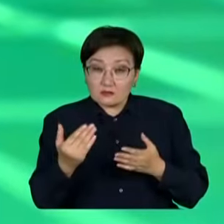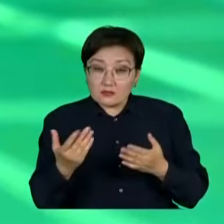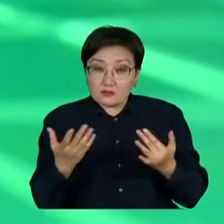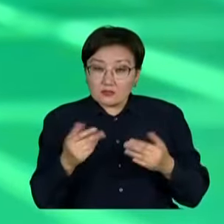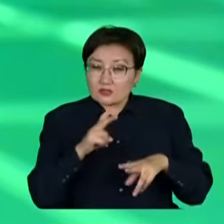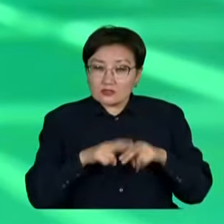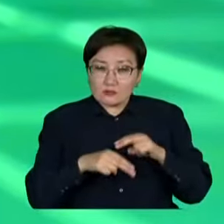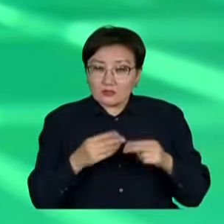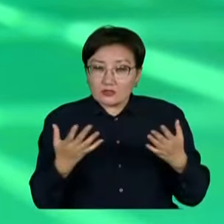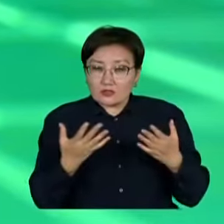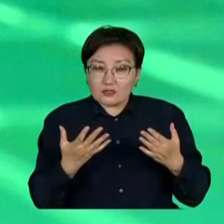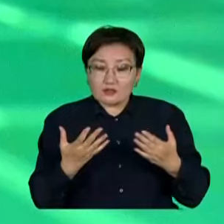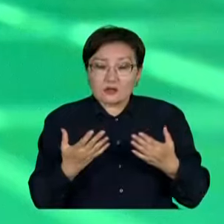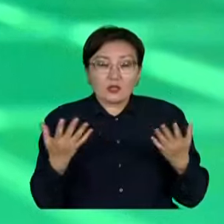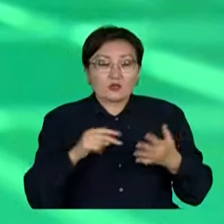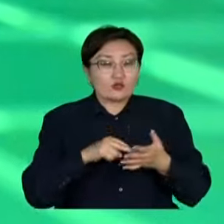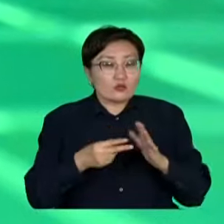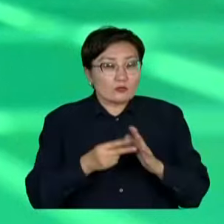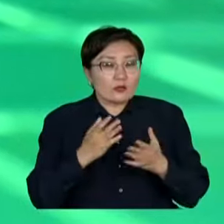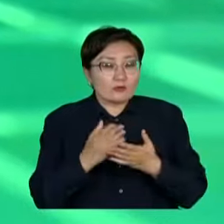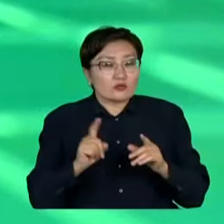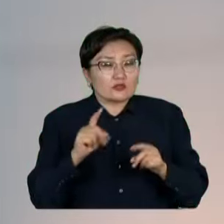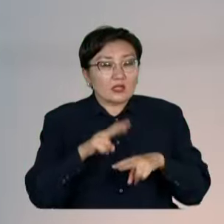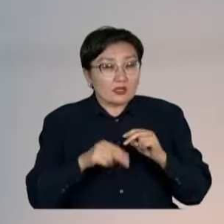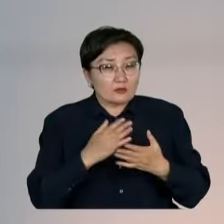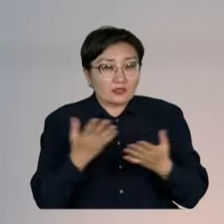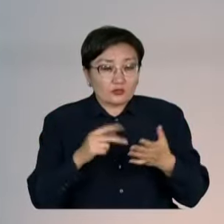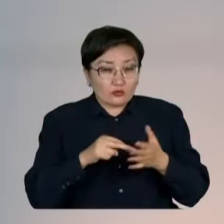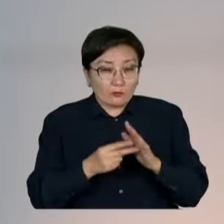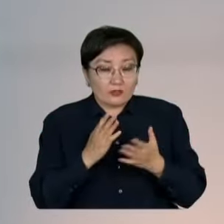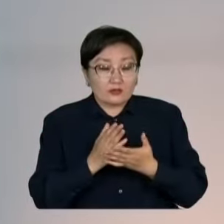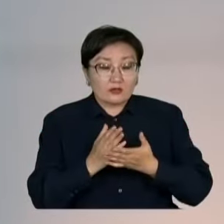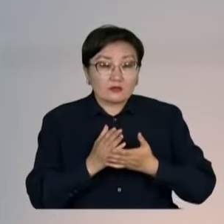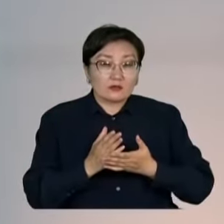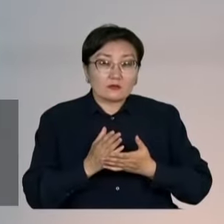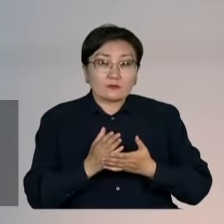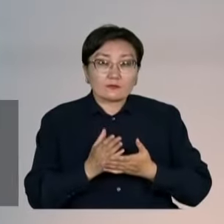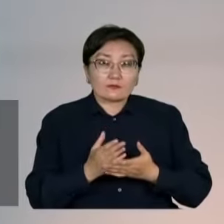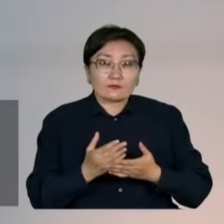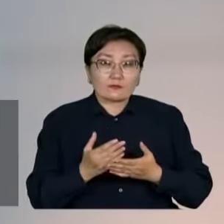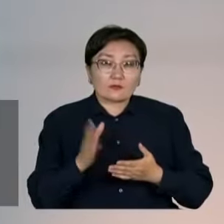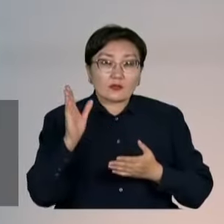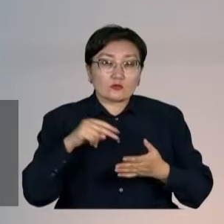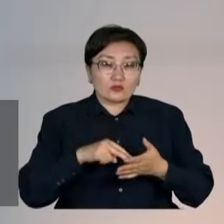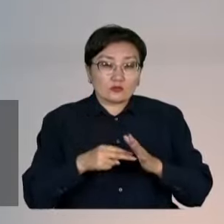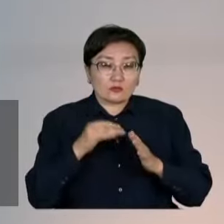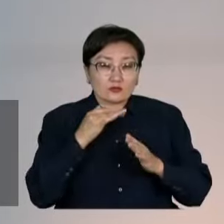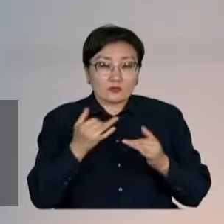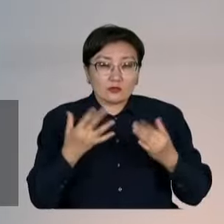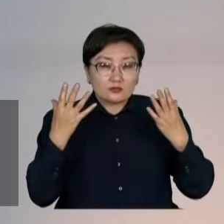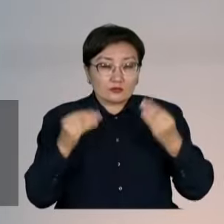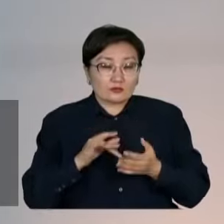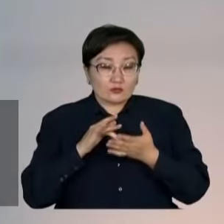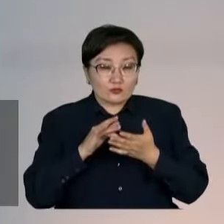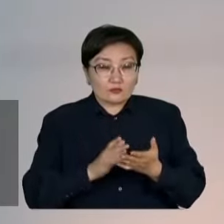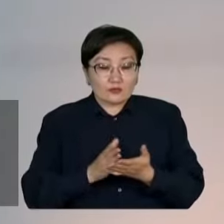салынып жатыр қалада? Тағы да не жоспар бар алдағы уақытқа? Алдын алада бізде жоспарлар көп, бірақ қазіргі таңда туризм саласы